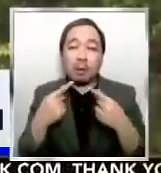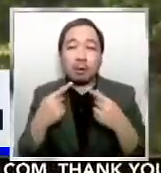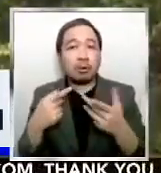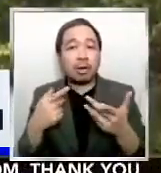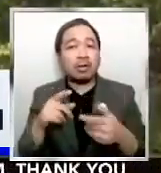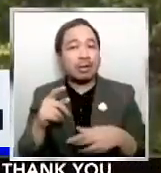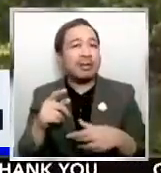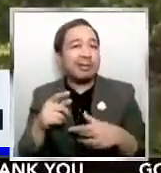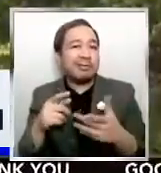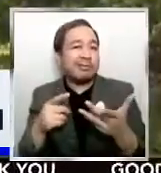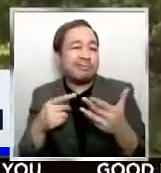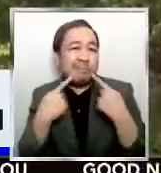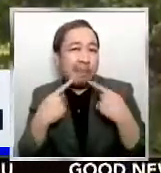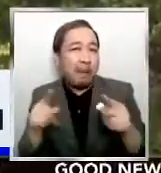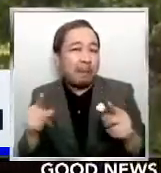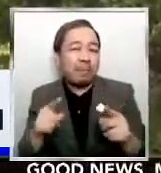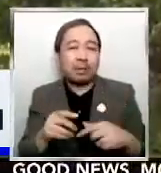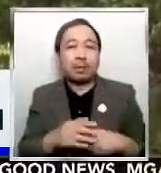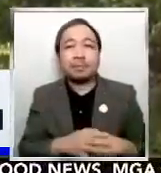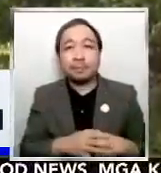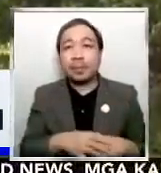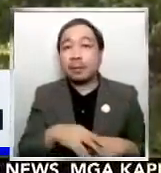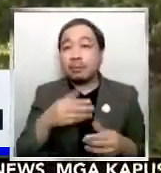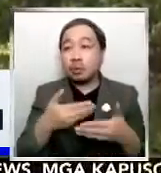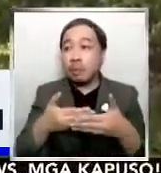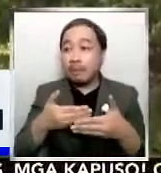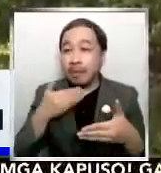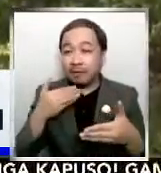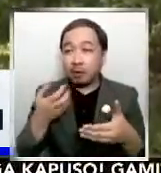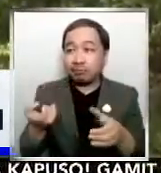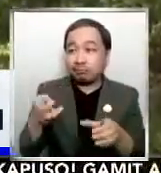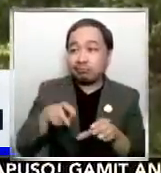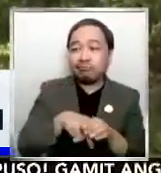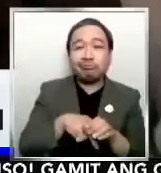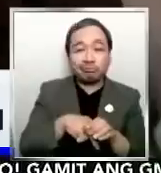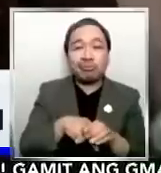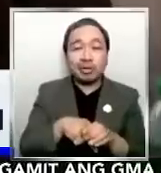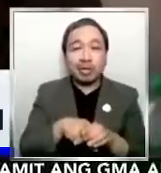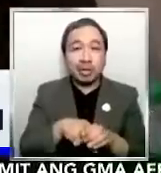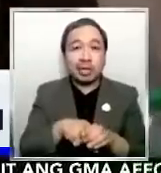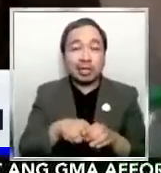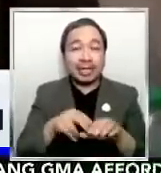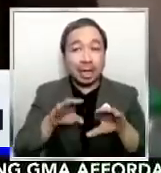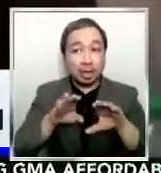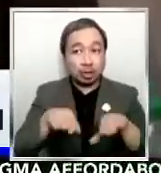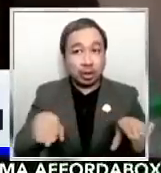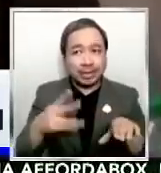ng mga ganyan, ng mga bata, tingnan muna natin kung talaga nakasarado yung pinto, baka